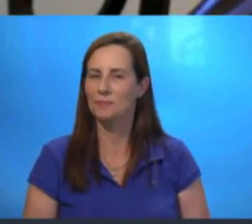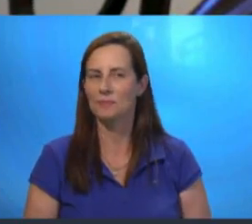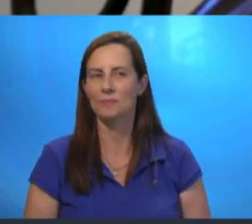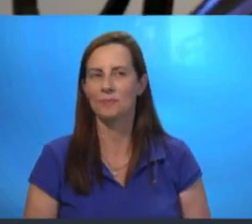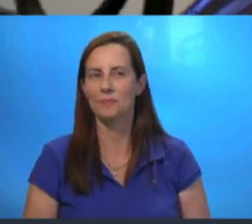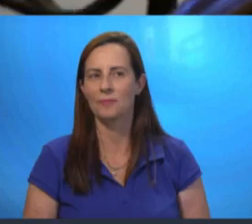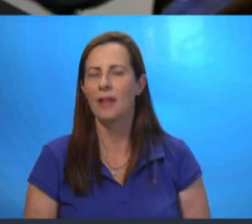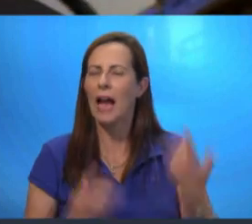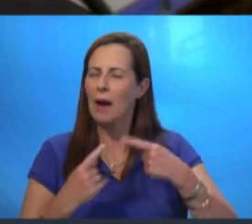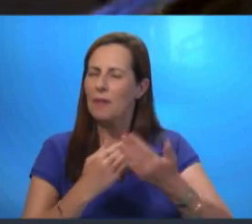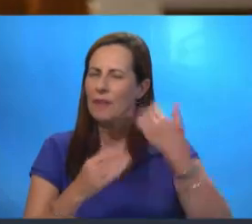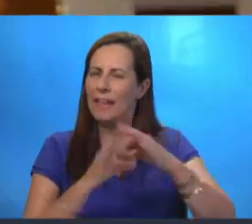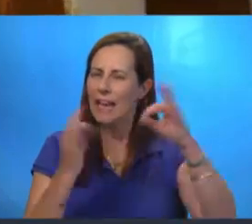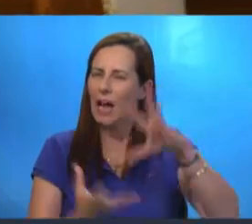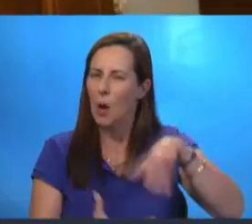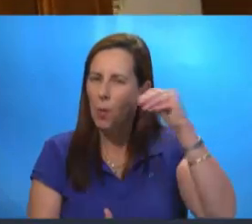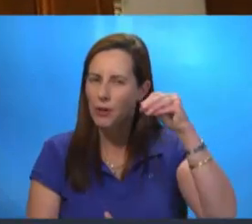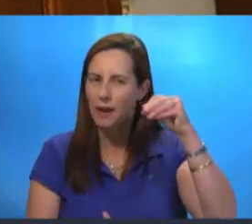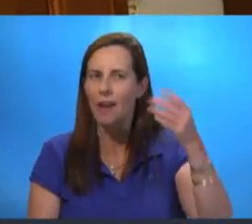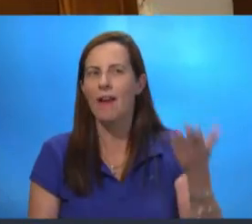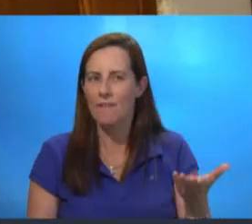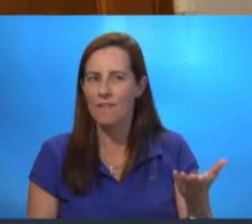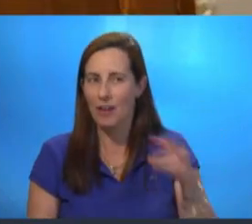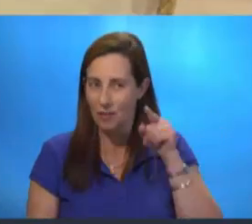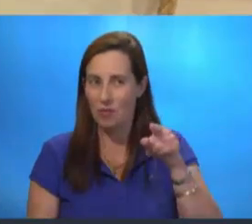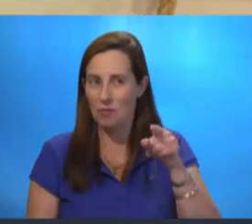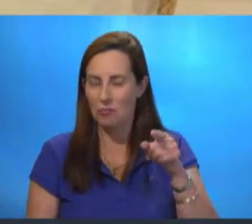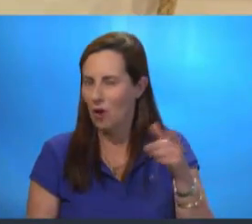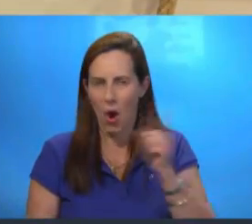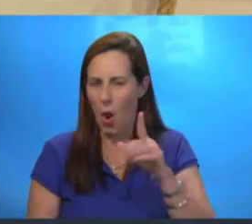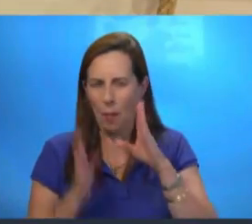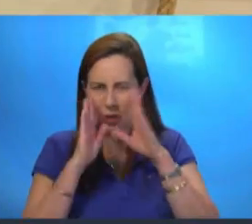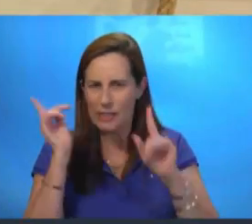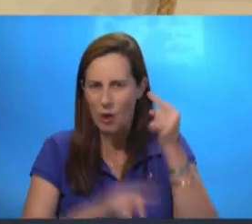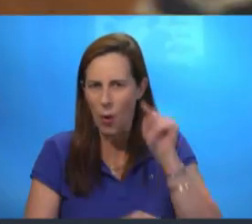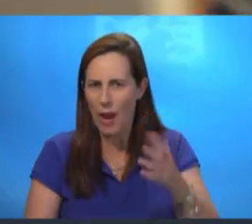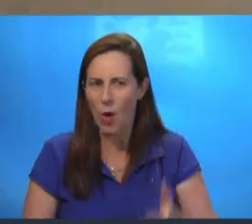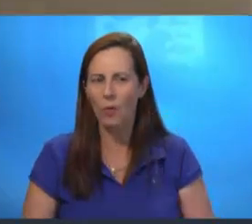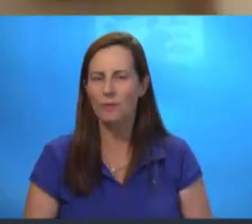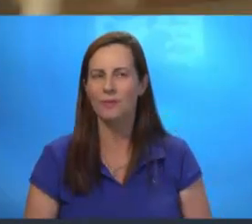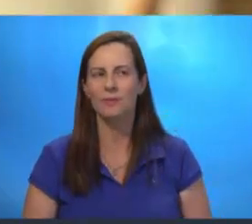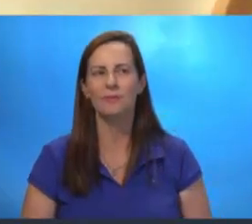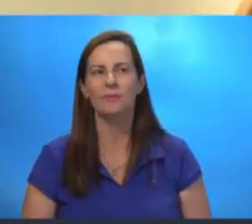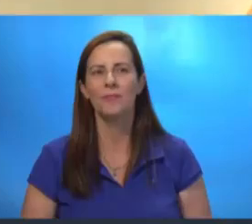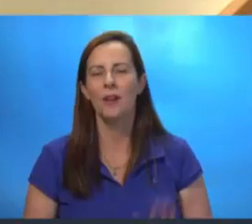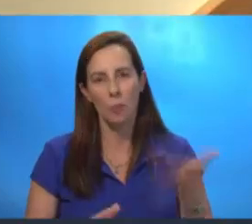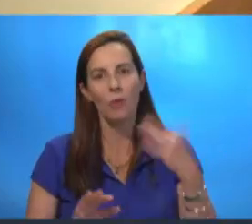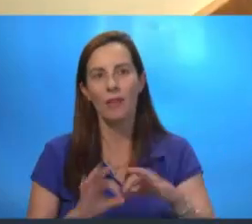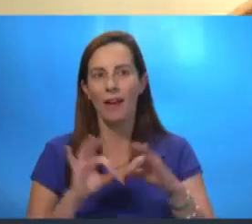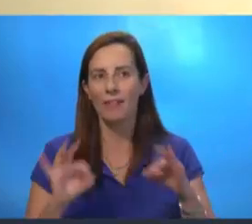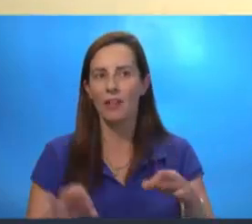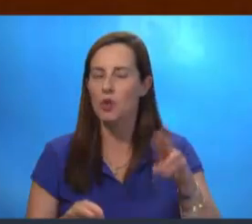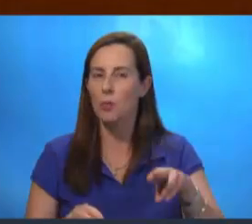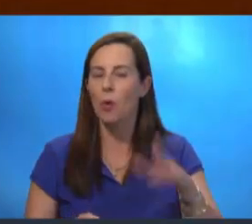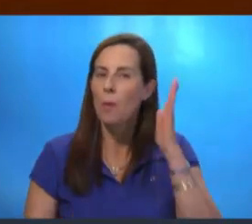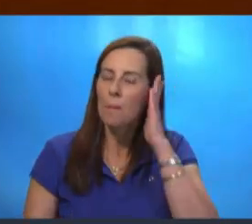כמה ימים לפני תחילת המונדיאל ויוז'י נסונוב לא מאמין שזה קורה לו. So let's go. We